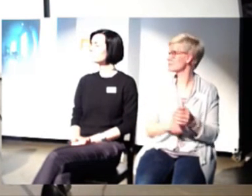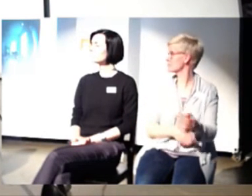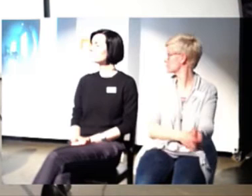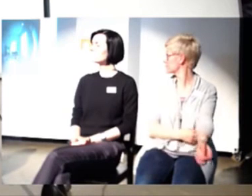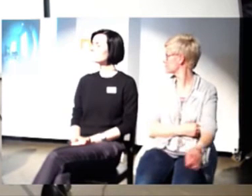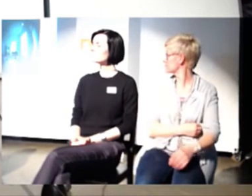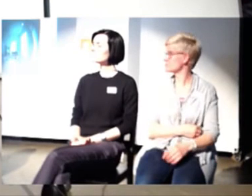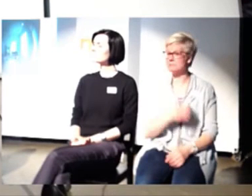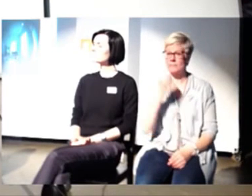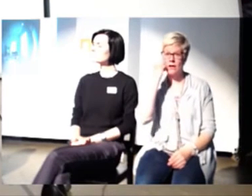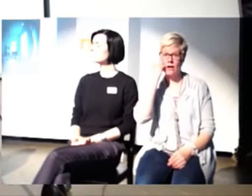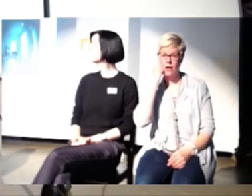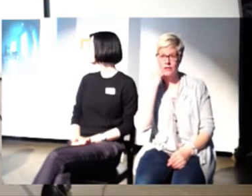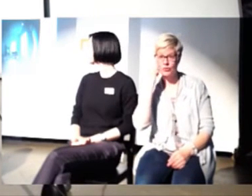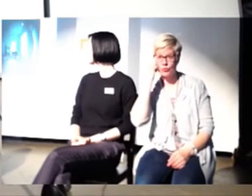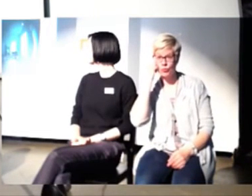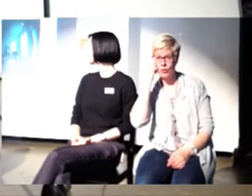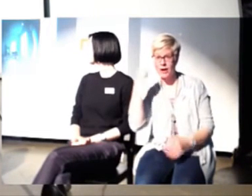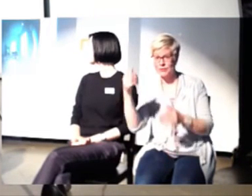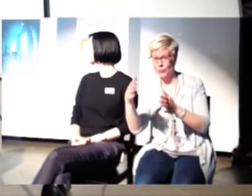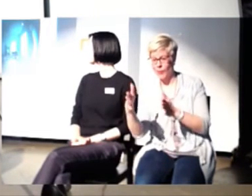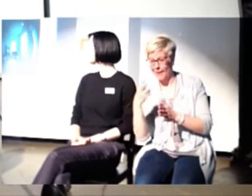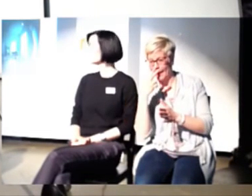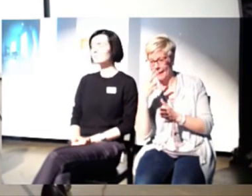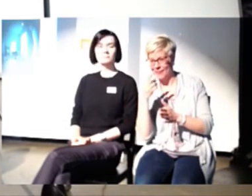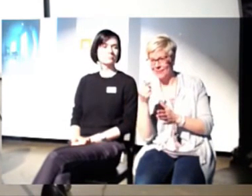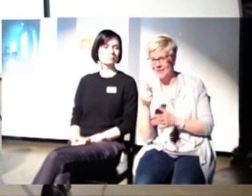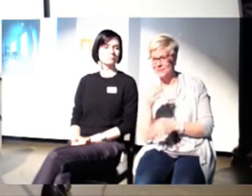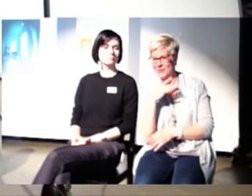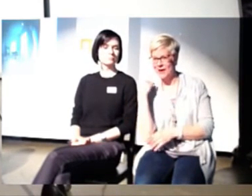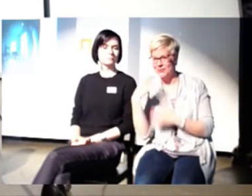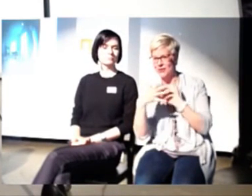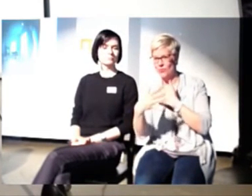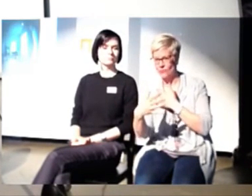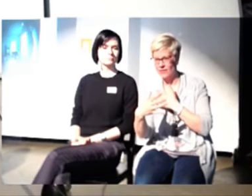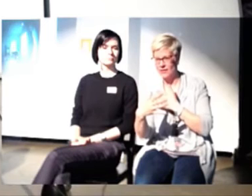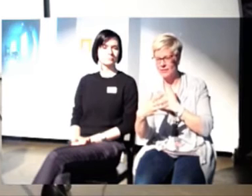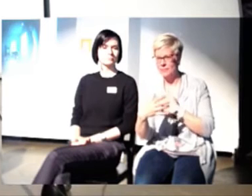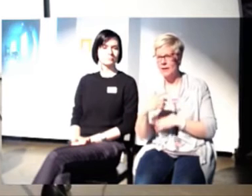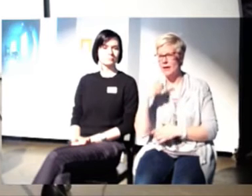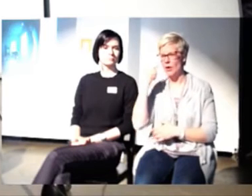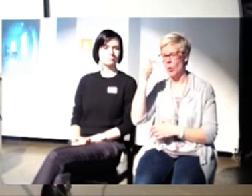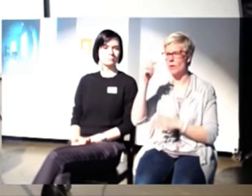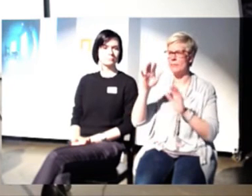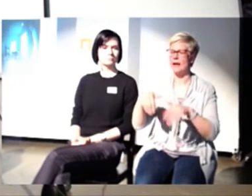Vähän asuntoakin. Hauska kuva. Mä luulen, että tämä on Wesley Van Eeden. Meillä oli